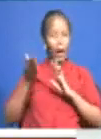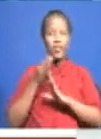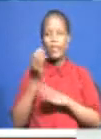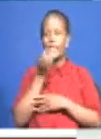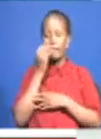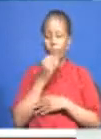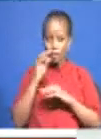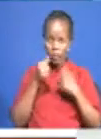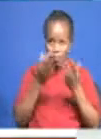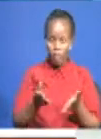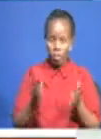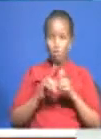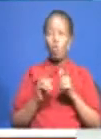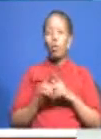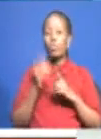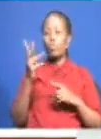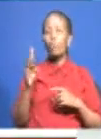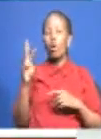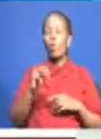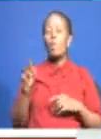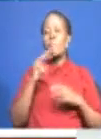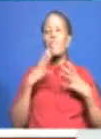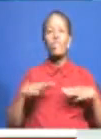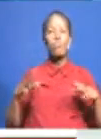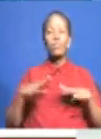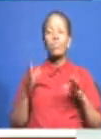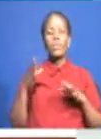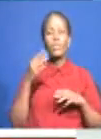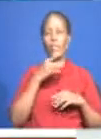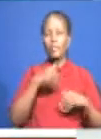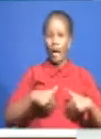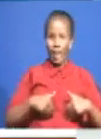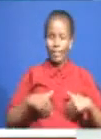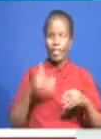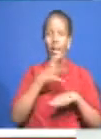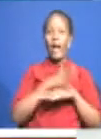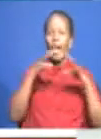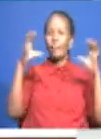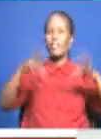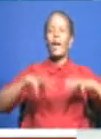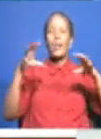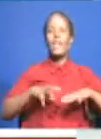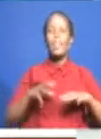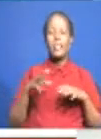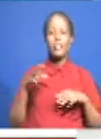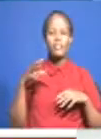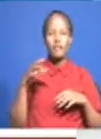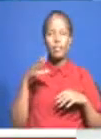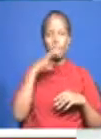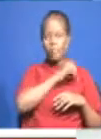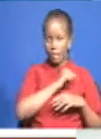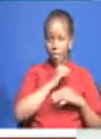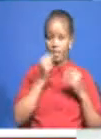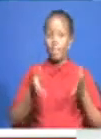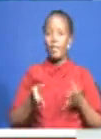4 wanategemea chakula hicho cha msaada baada ya mvua kukosa kunyesha kwa misimu mitano mtawalia. Ukame wa sasa unaweza kulinganishwa na